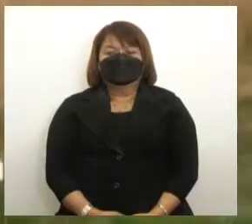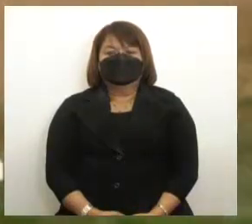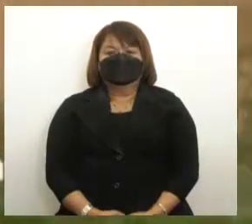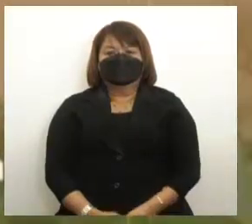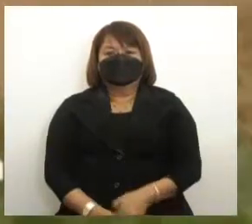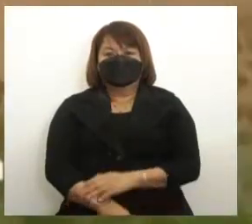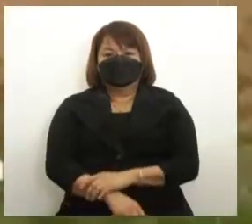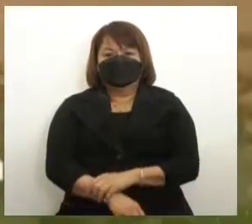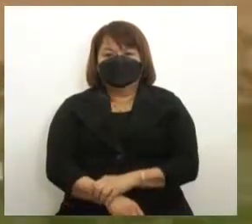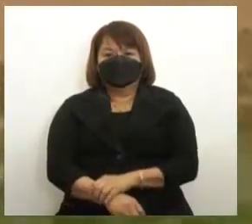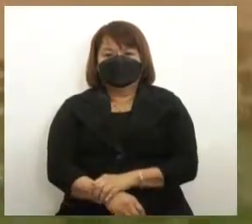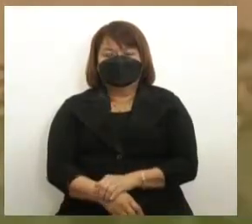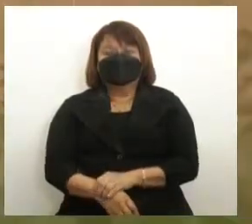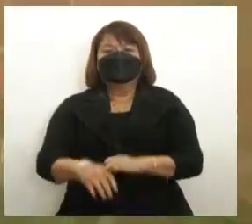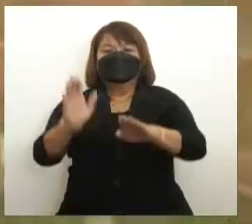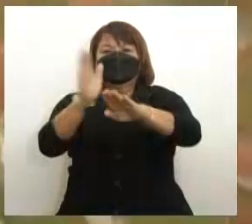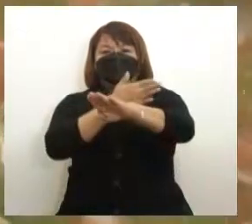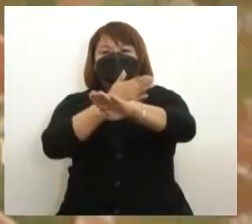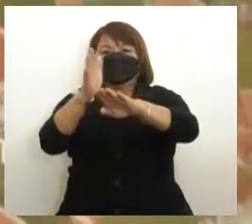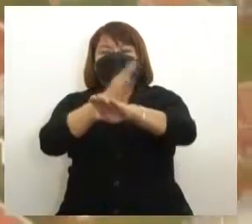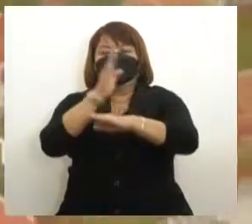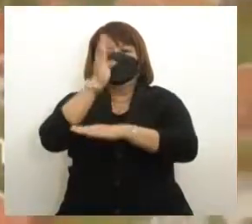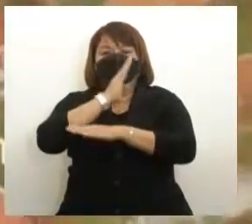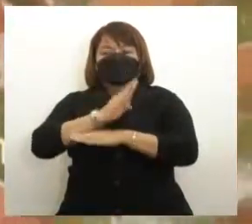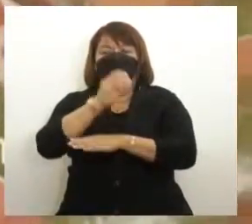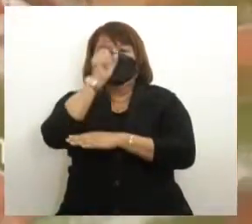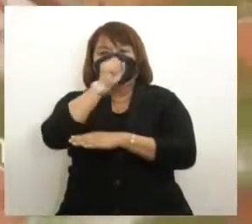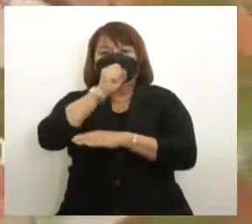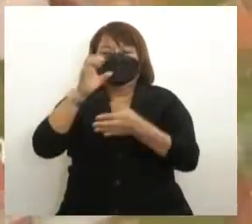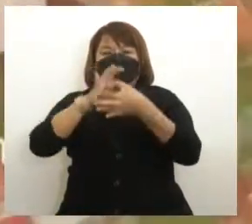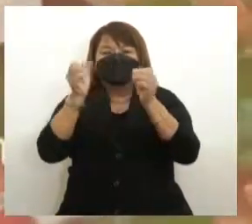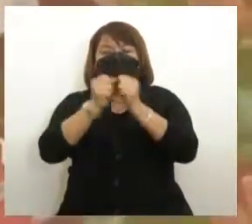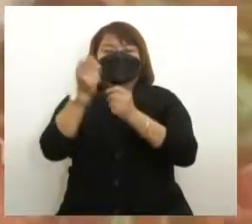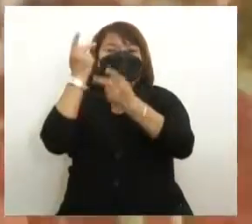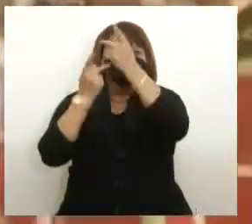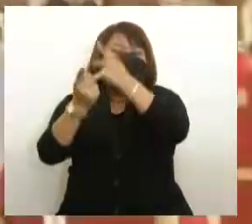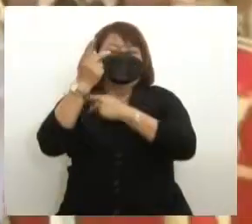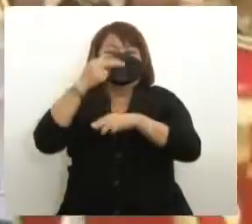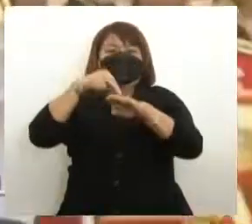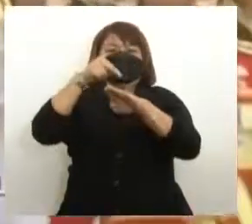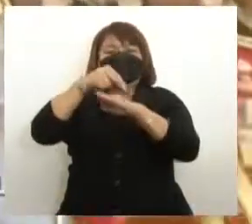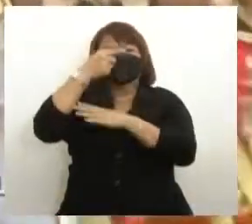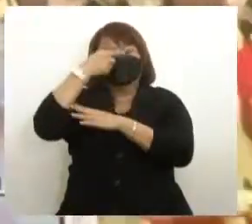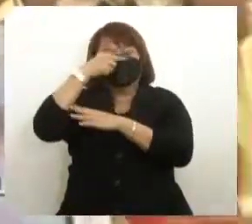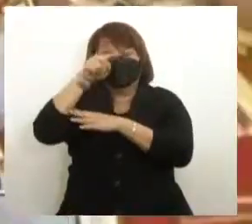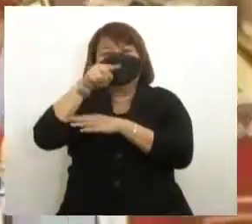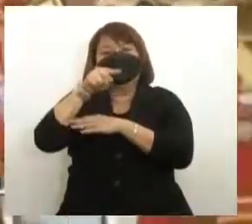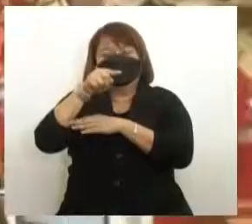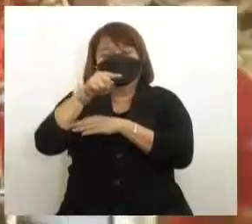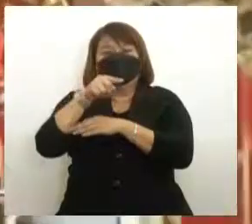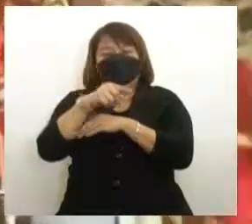ทุกชาติชนควรรู้คุ